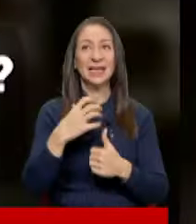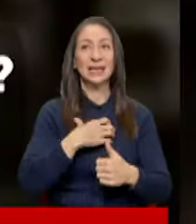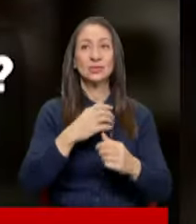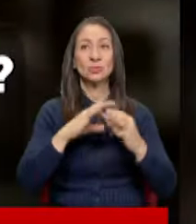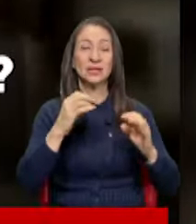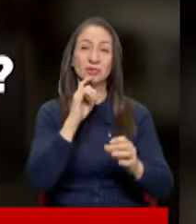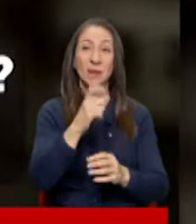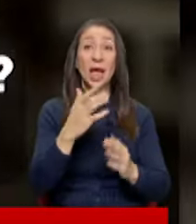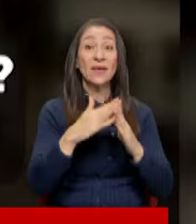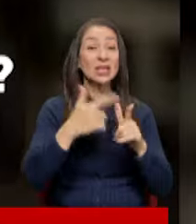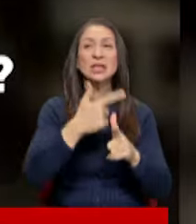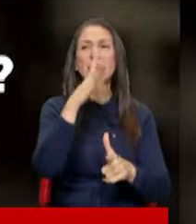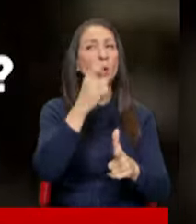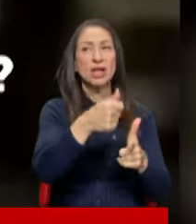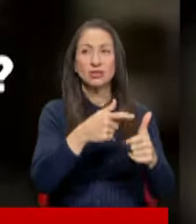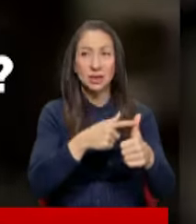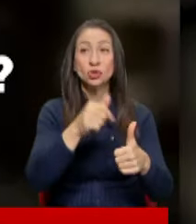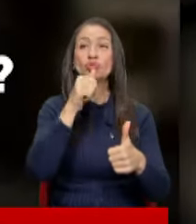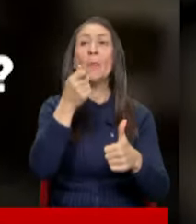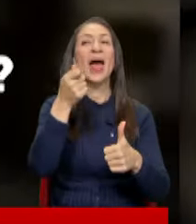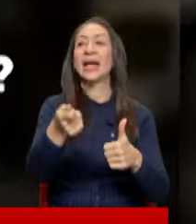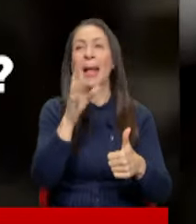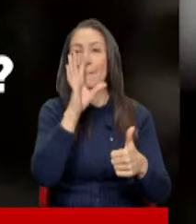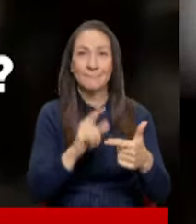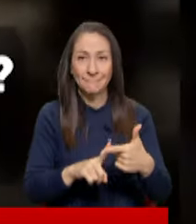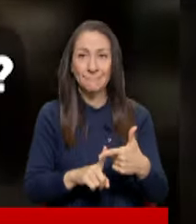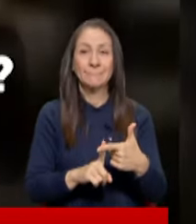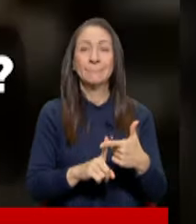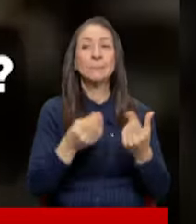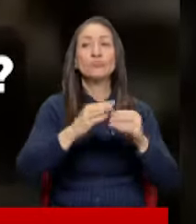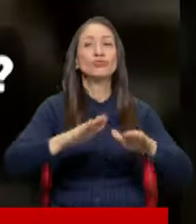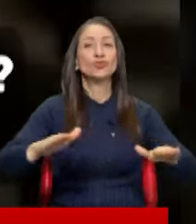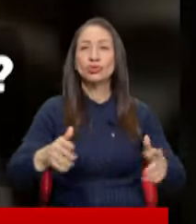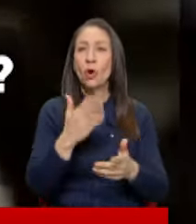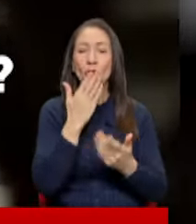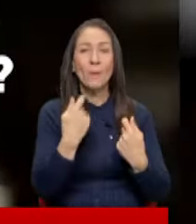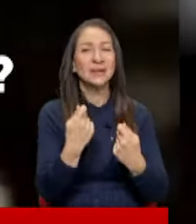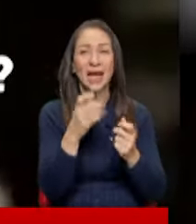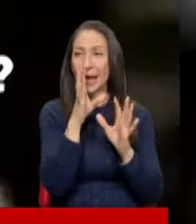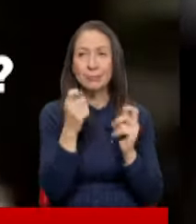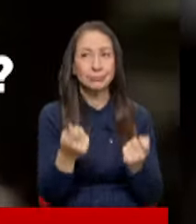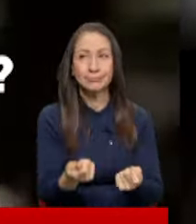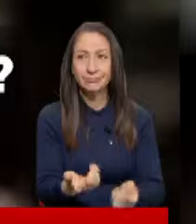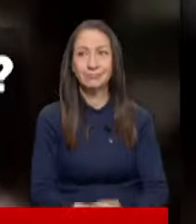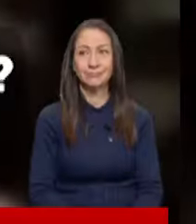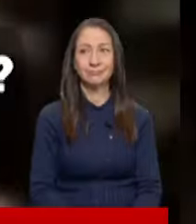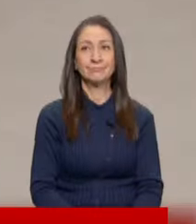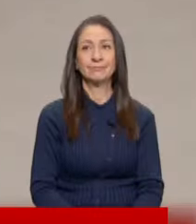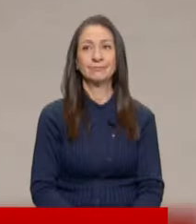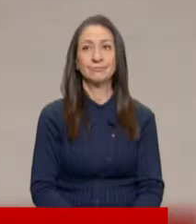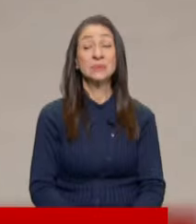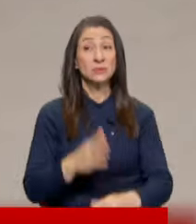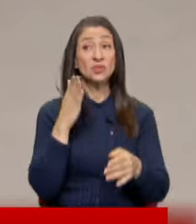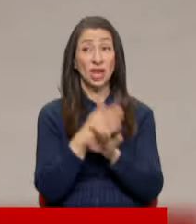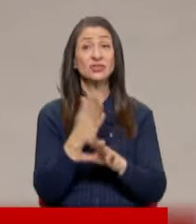veriyor evin kirasını kim ödeyecek su parasını kim ödeyecek Çoluk çocuğun okul masrafını kim karşılayacak